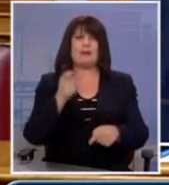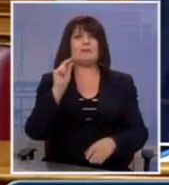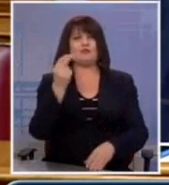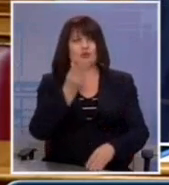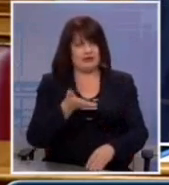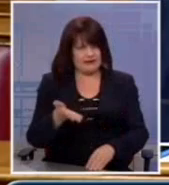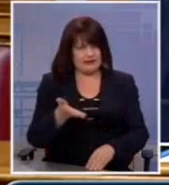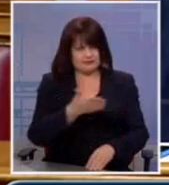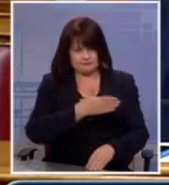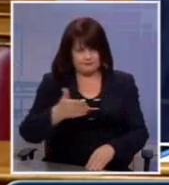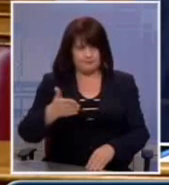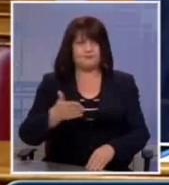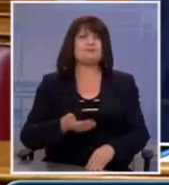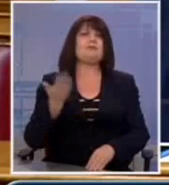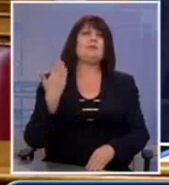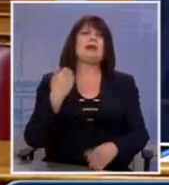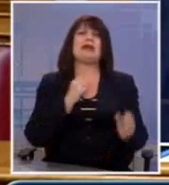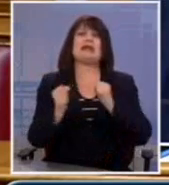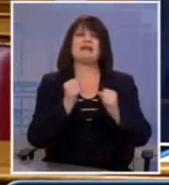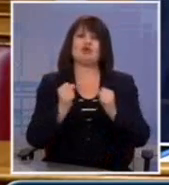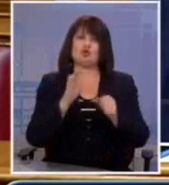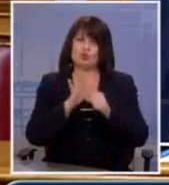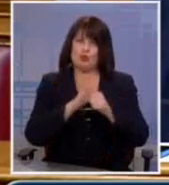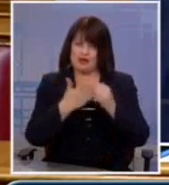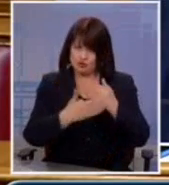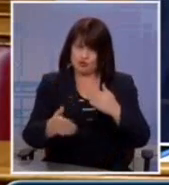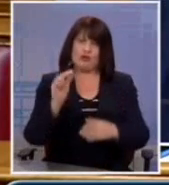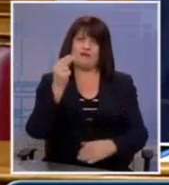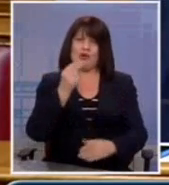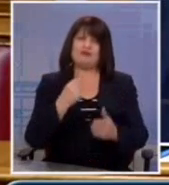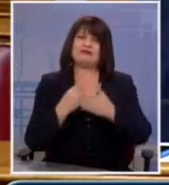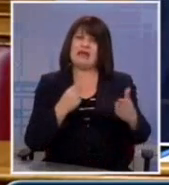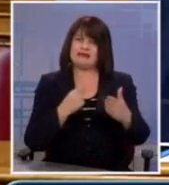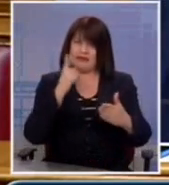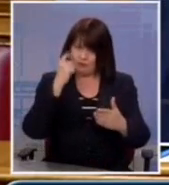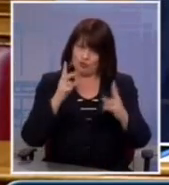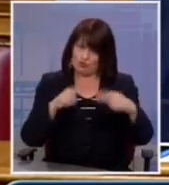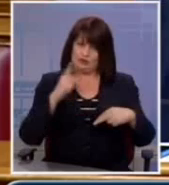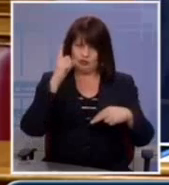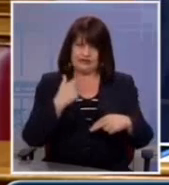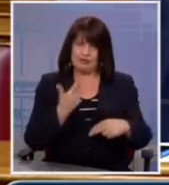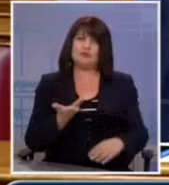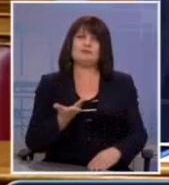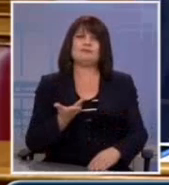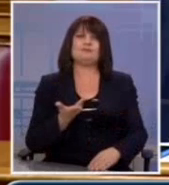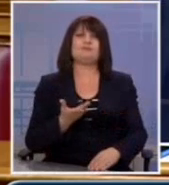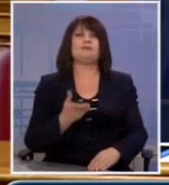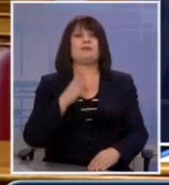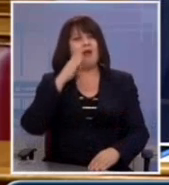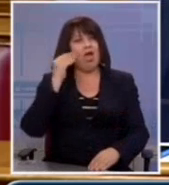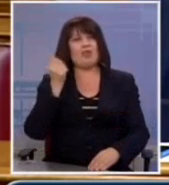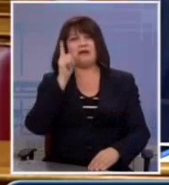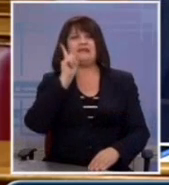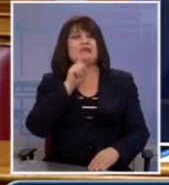της φάσης και όχι προκρίσεως, αλλά τουλάχιστον σε ό,τι αφορά την αριστερά που ξέρω, είναι άντρες και